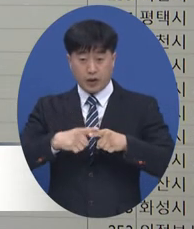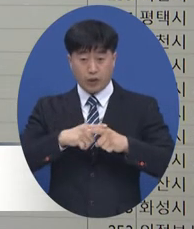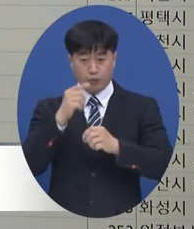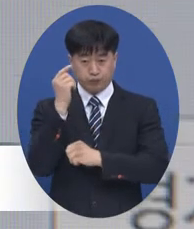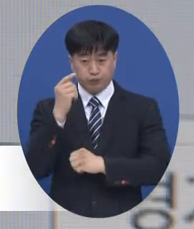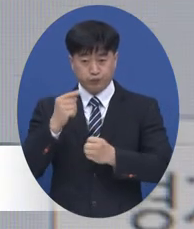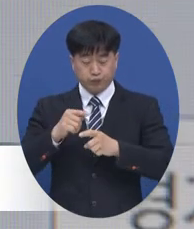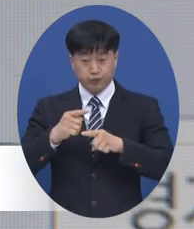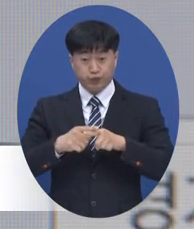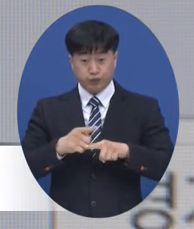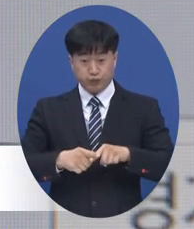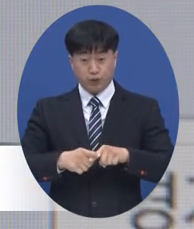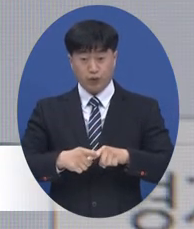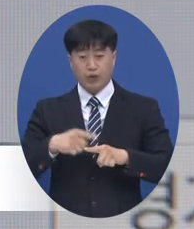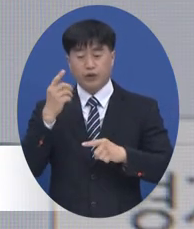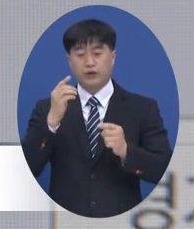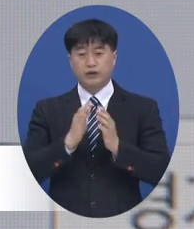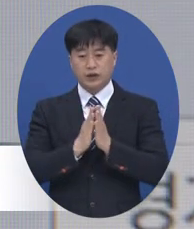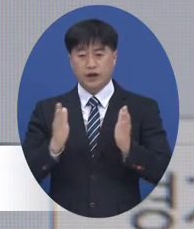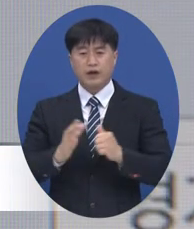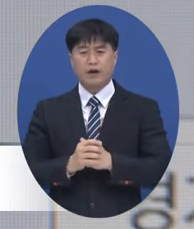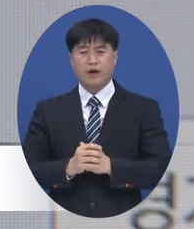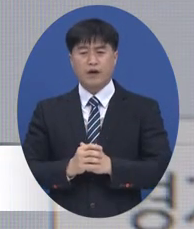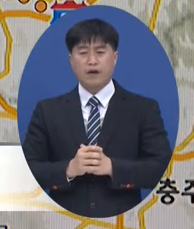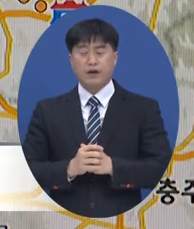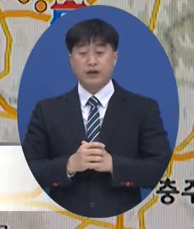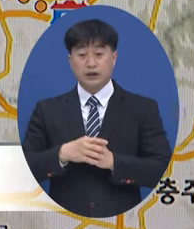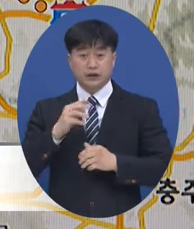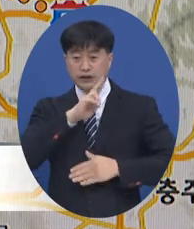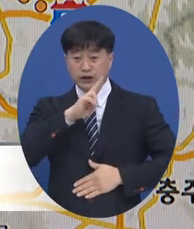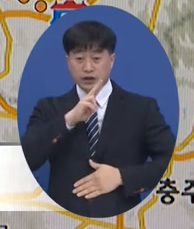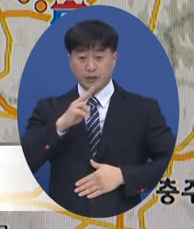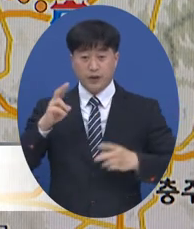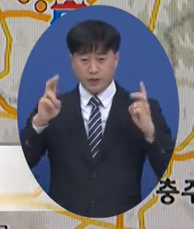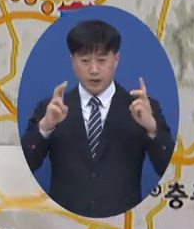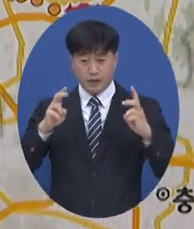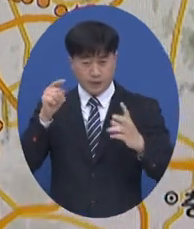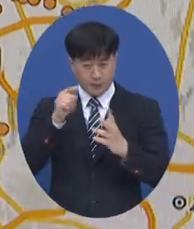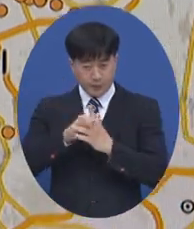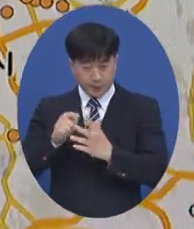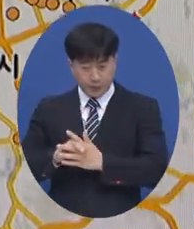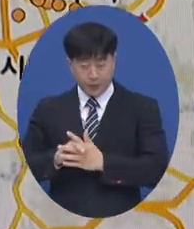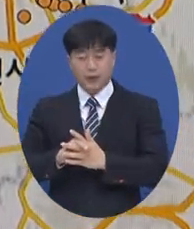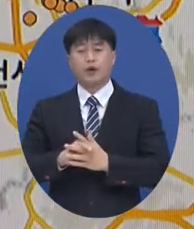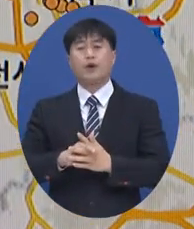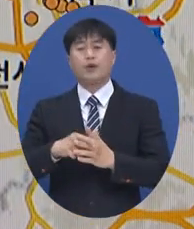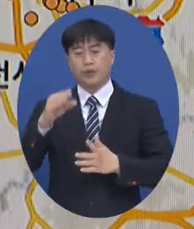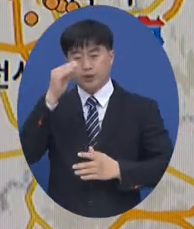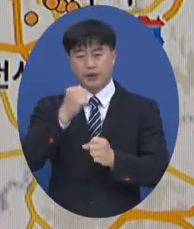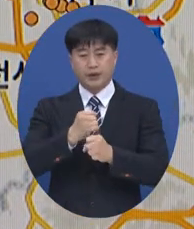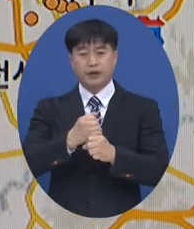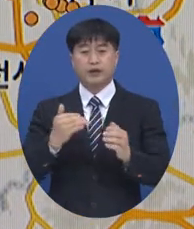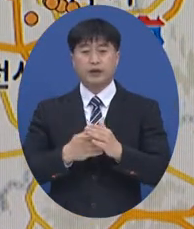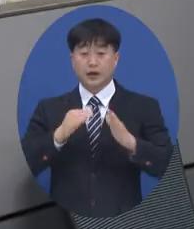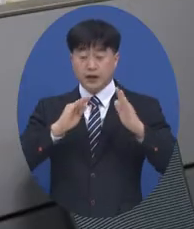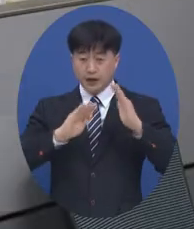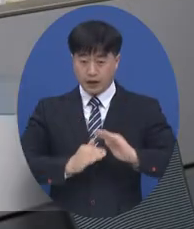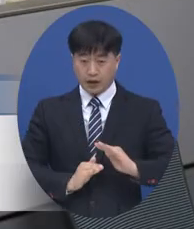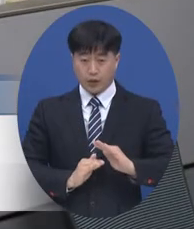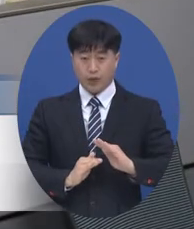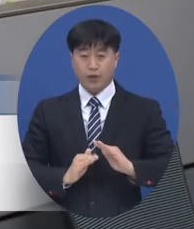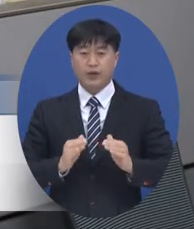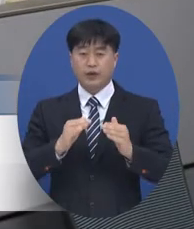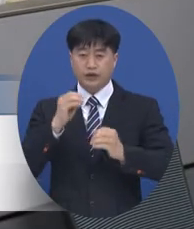도입합니다. 데이터 분석을 통해 의심 업체를 선별할 수 있는 분석 모델을 개발한 겁니다. 데이터를 기반으로 의심 업체를 먼저